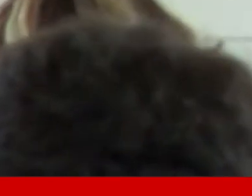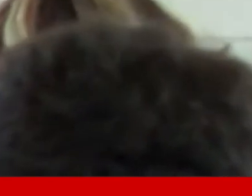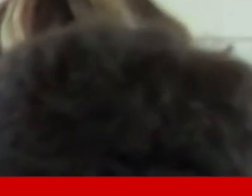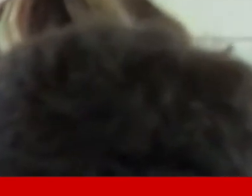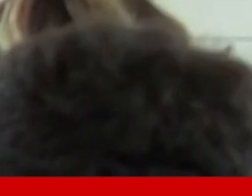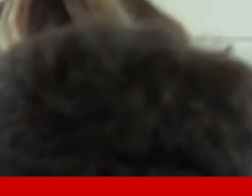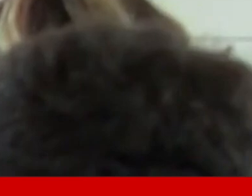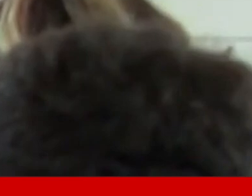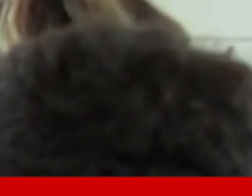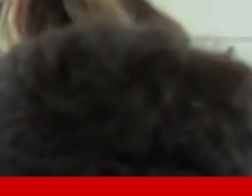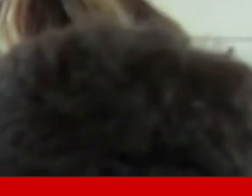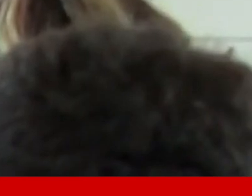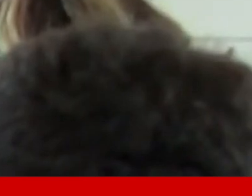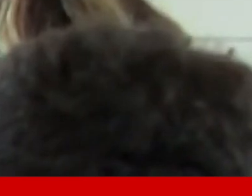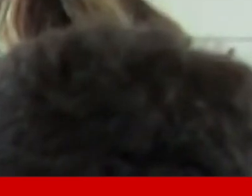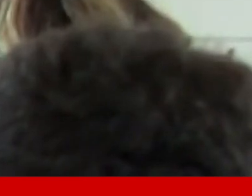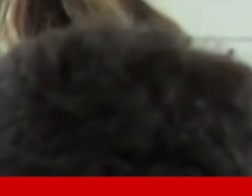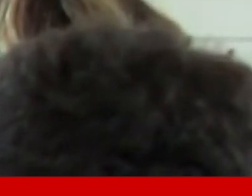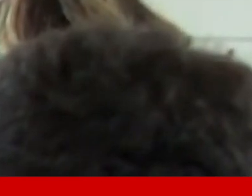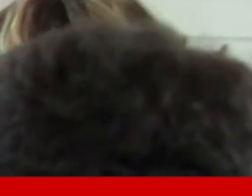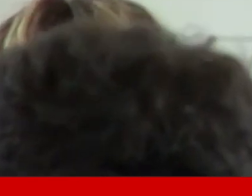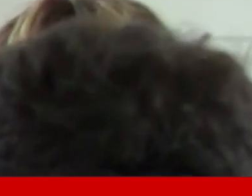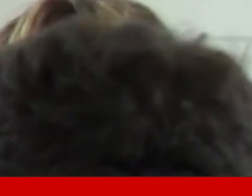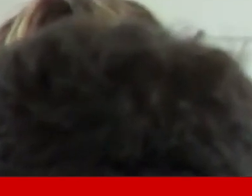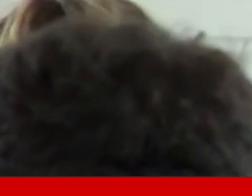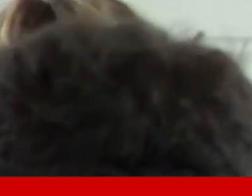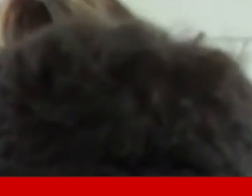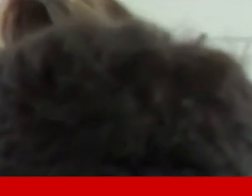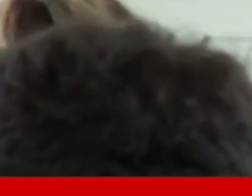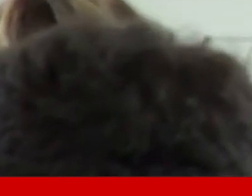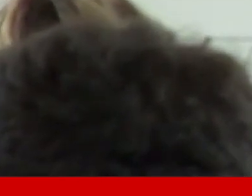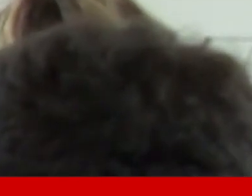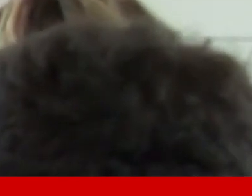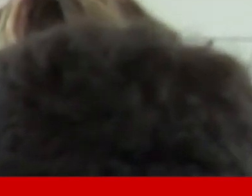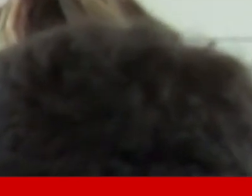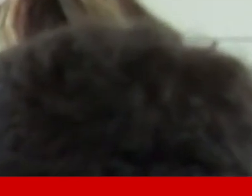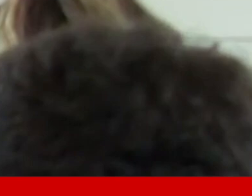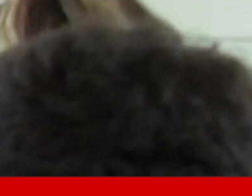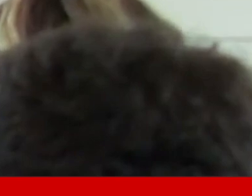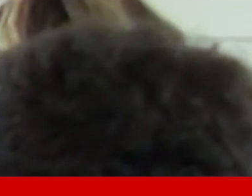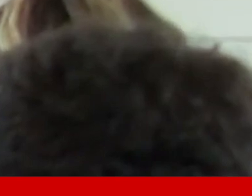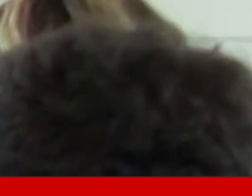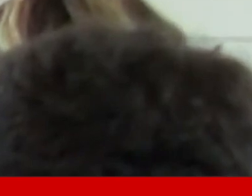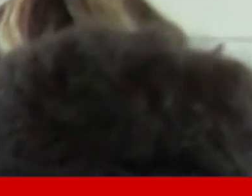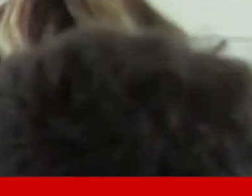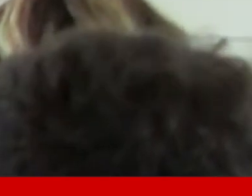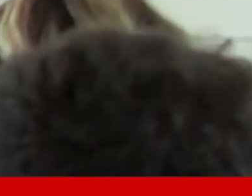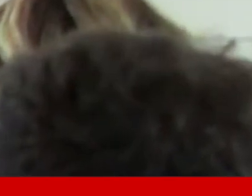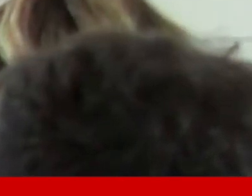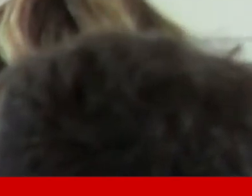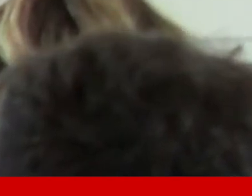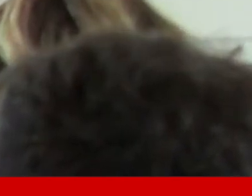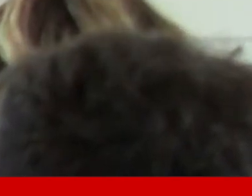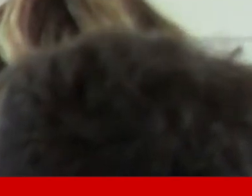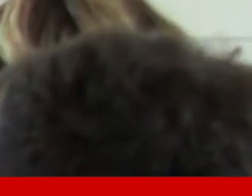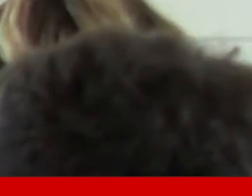sono entrata nel mondo del silenzio senza neanche accorgermene, anche perché ero piccola, per cui da me, quando ero piccola, per me era